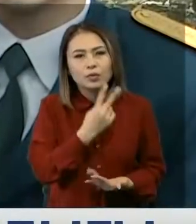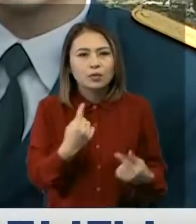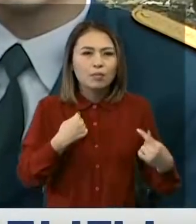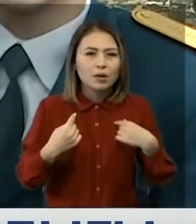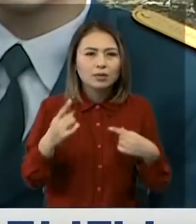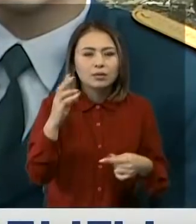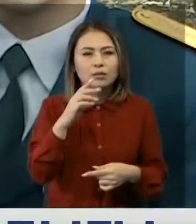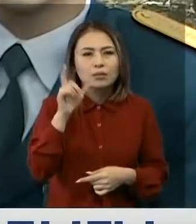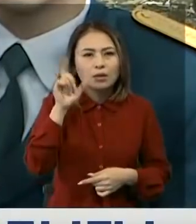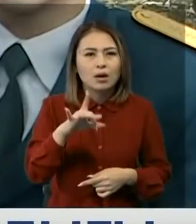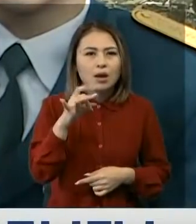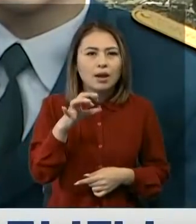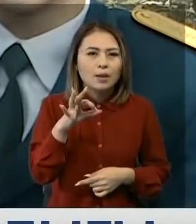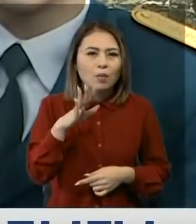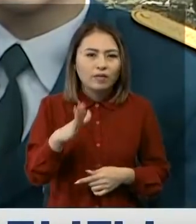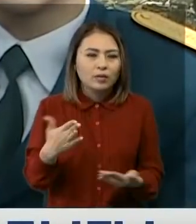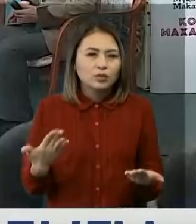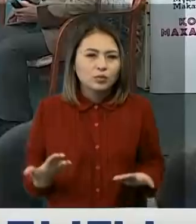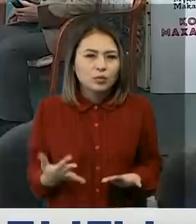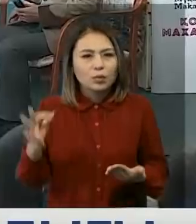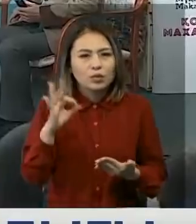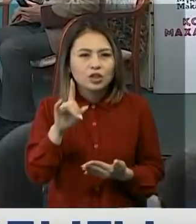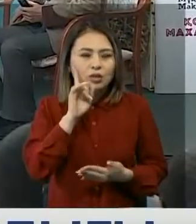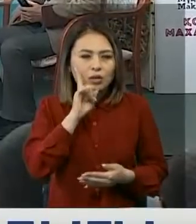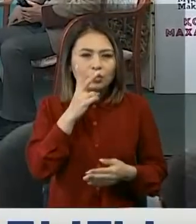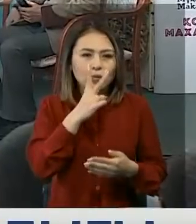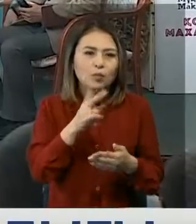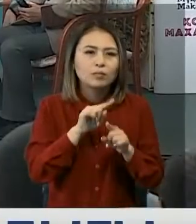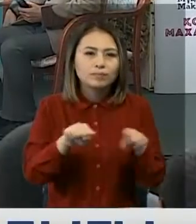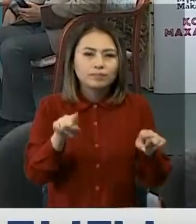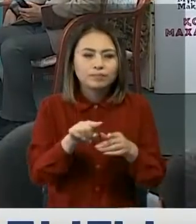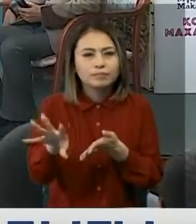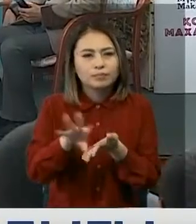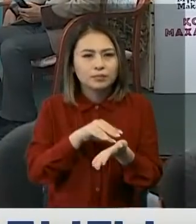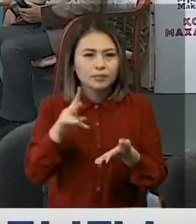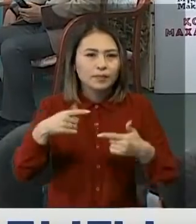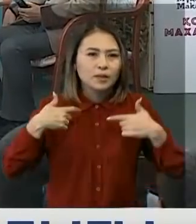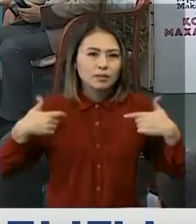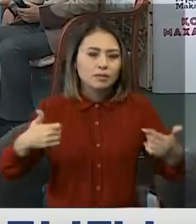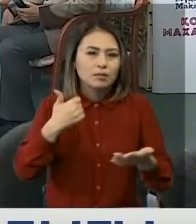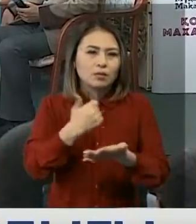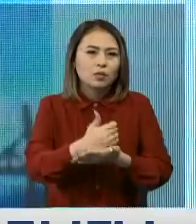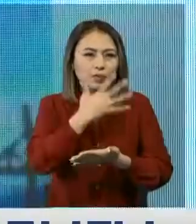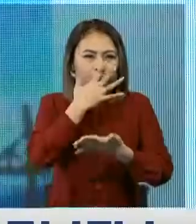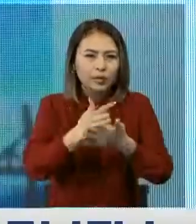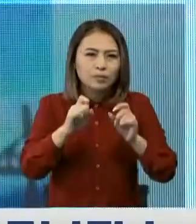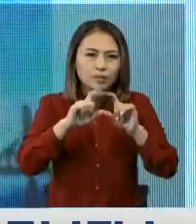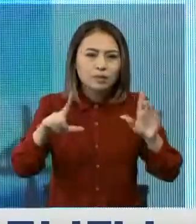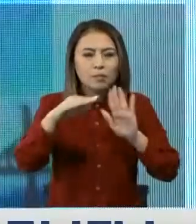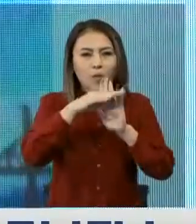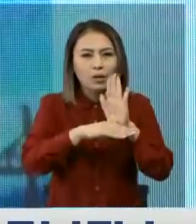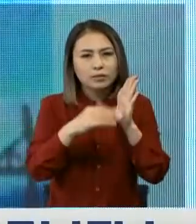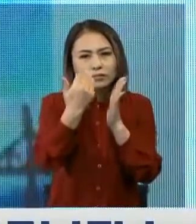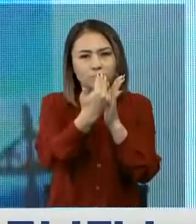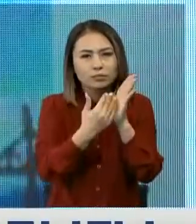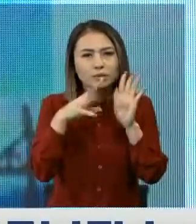көріп өскен батыр Рахымовтың жүріп өткен жолы қазіргі жастарға үлгі болуы тиіс. Тіпті генералдың өмірін мектеп бағдарламасына